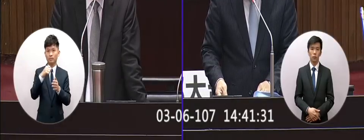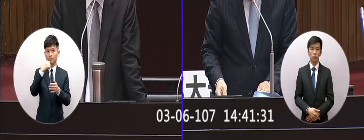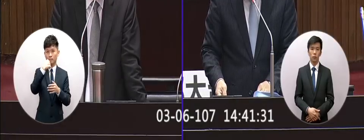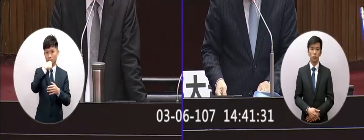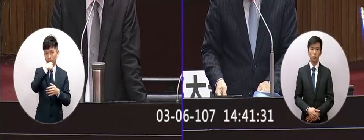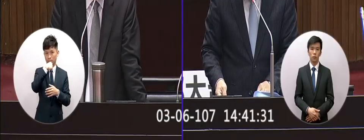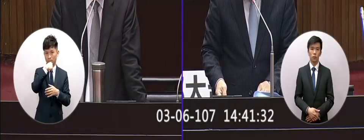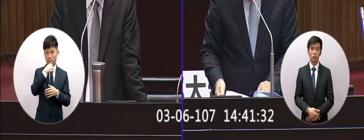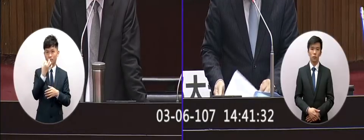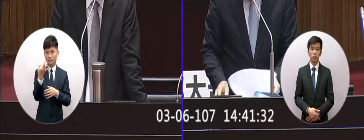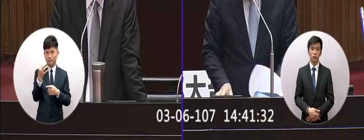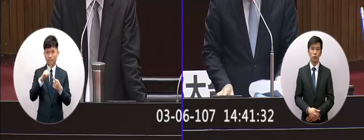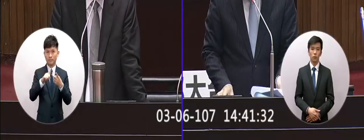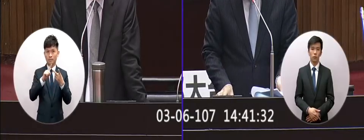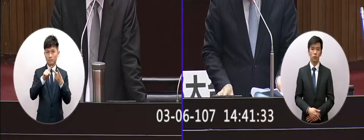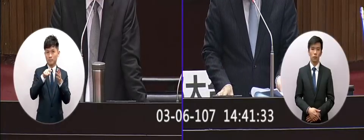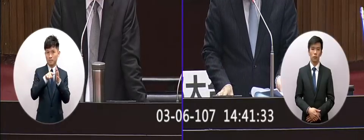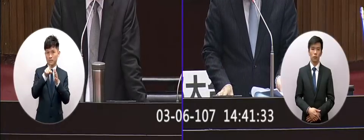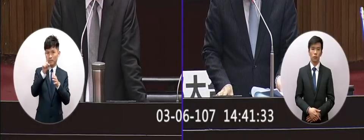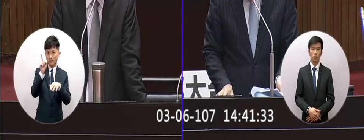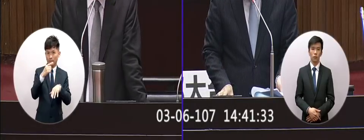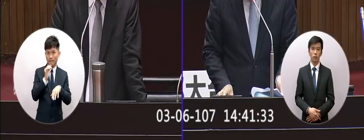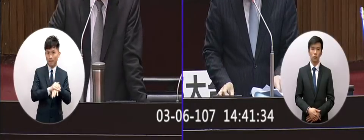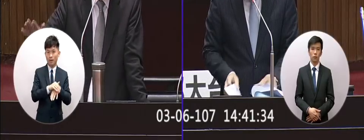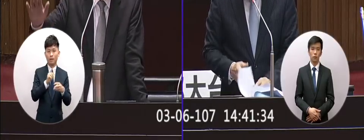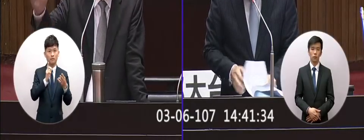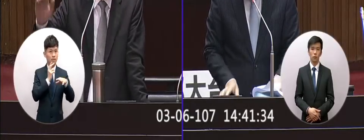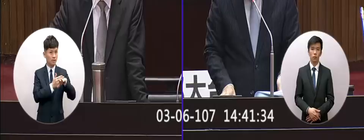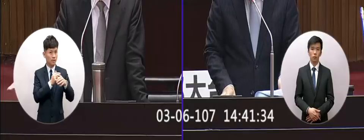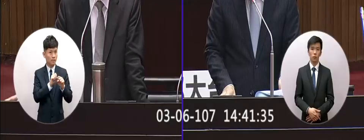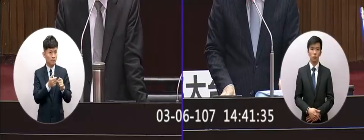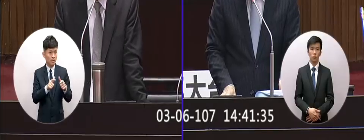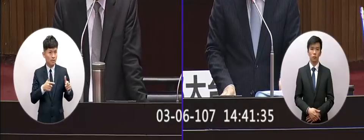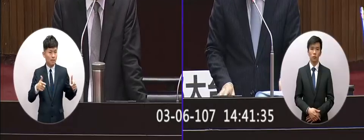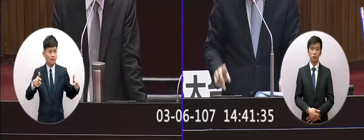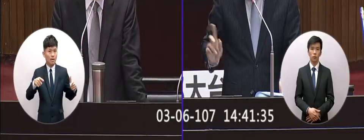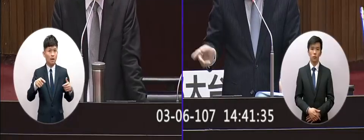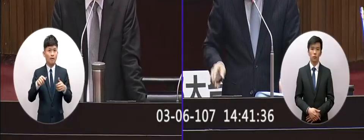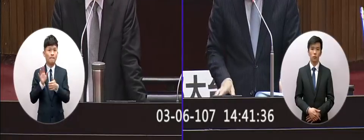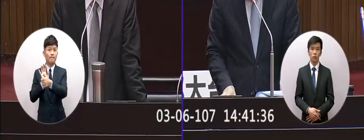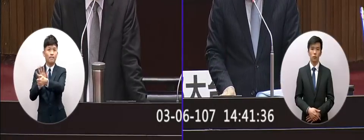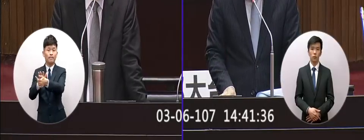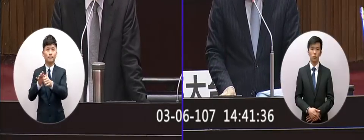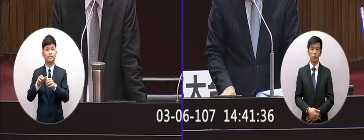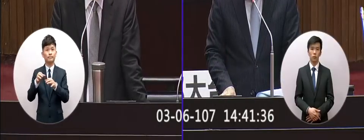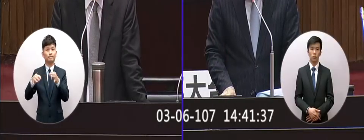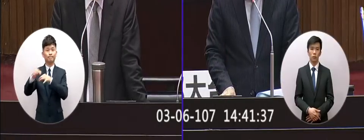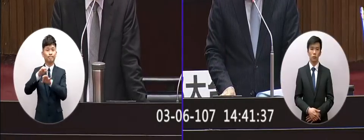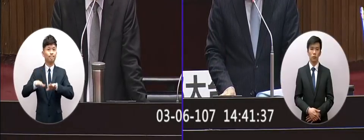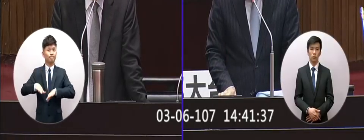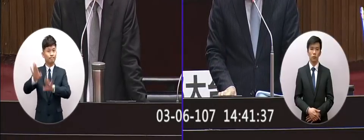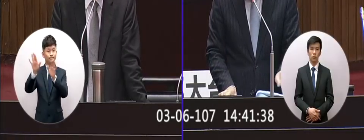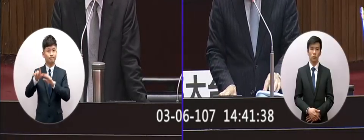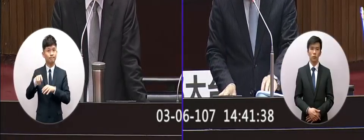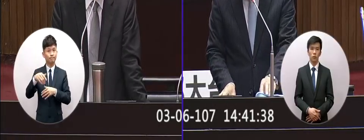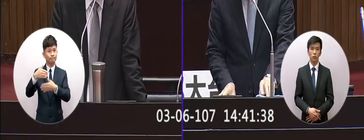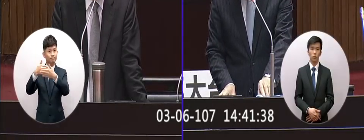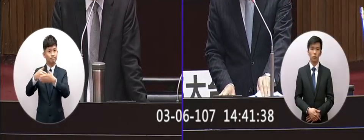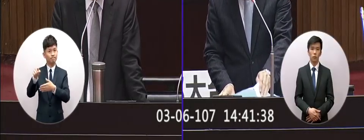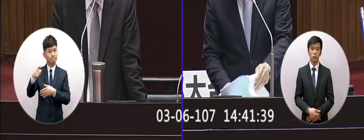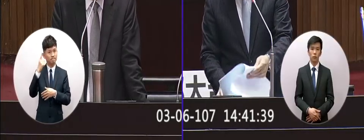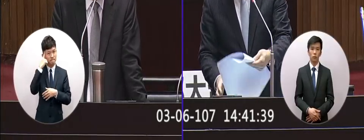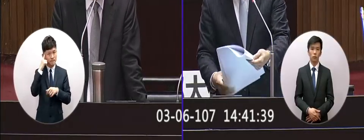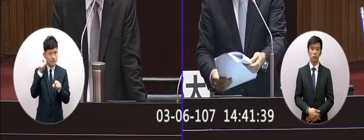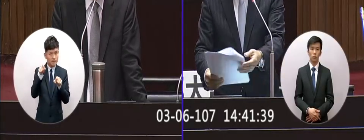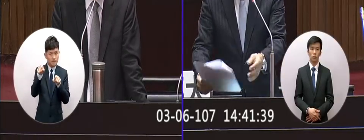金、人才啊，还有技术等等，所以经济有很蓬勃的发展。我们也知道他处心积虑的啊，